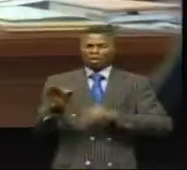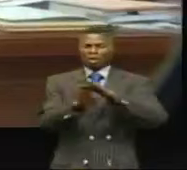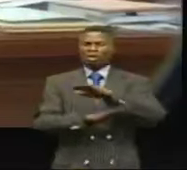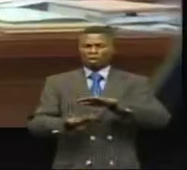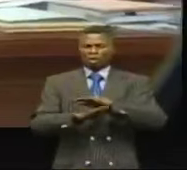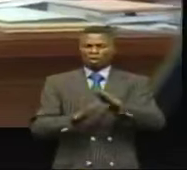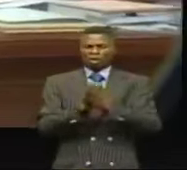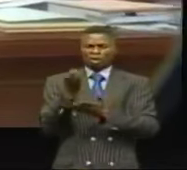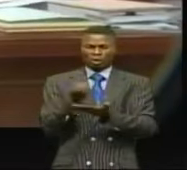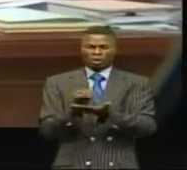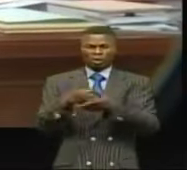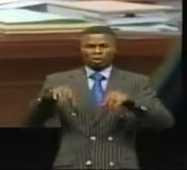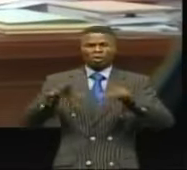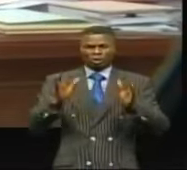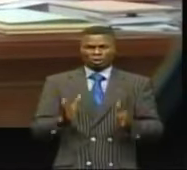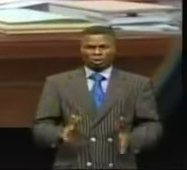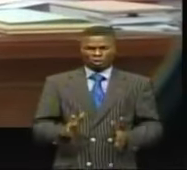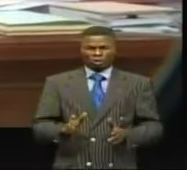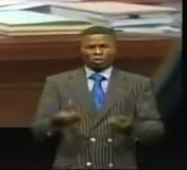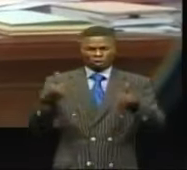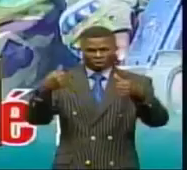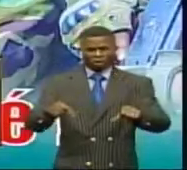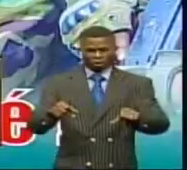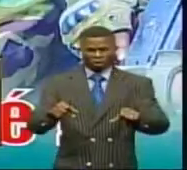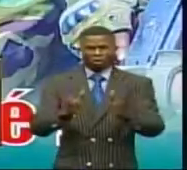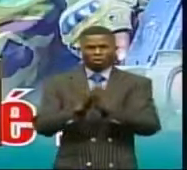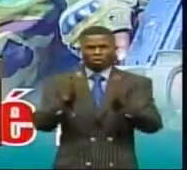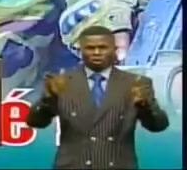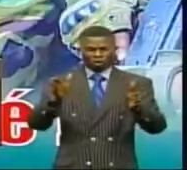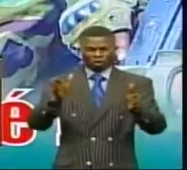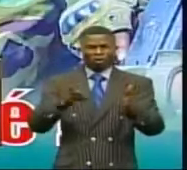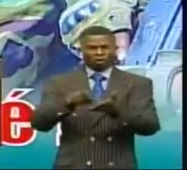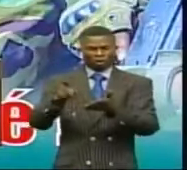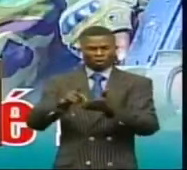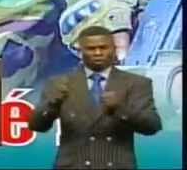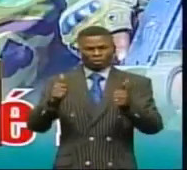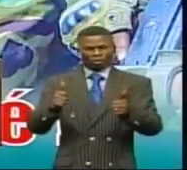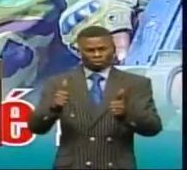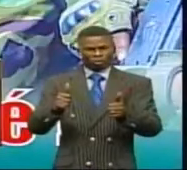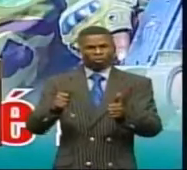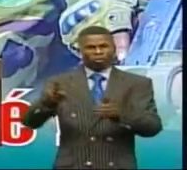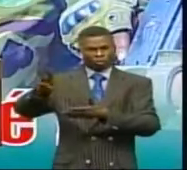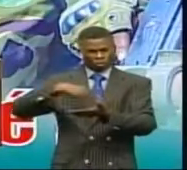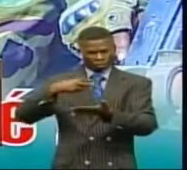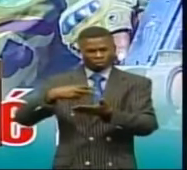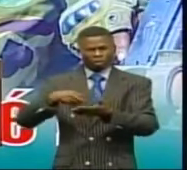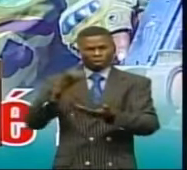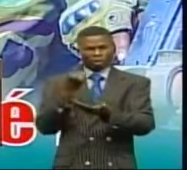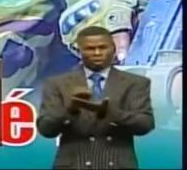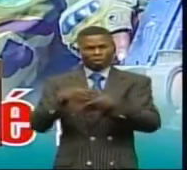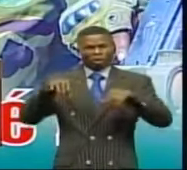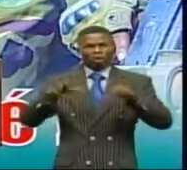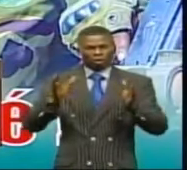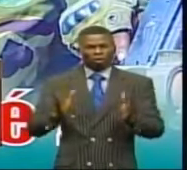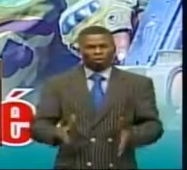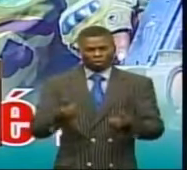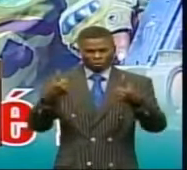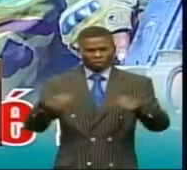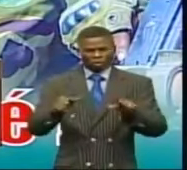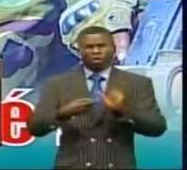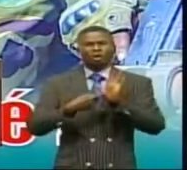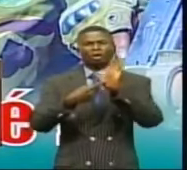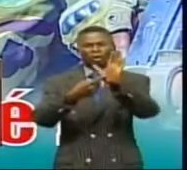l'économie congolaise sont restés globalement rémunérateurs. Toutefois, l'économie congolaise reste exposée